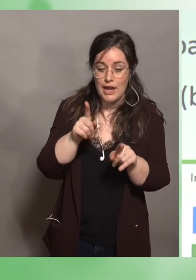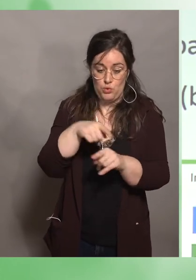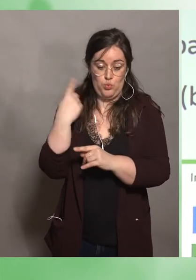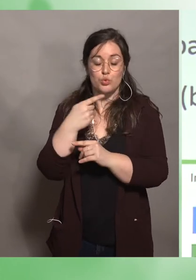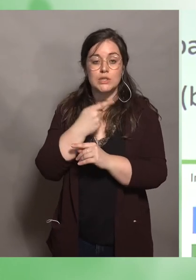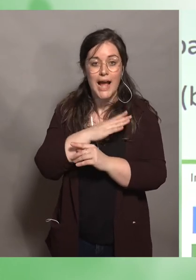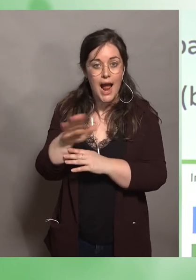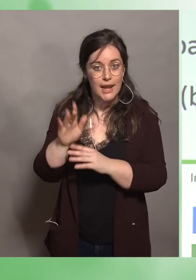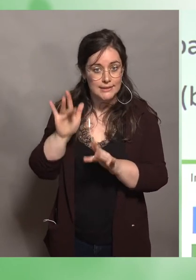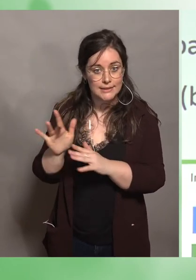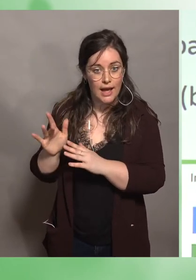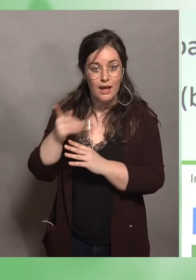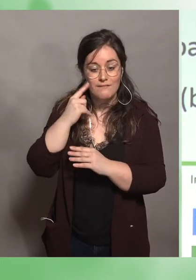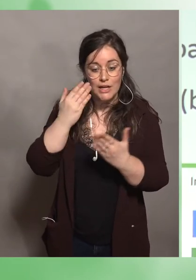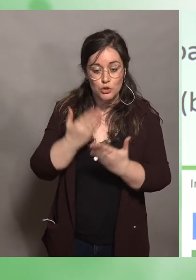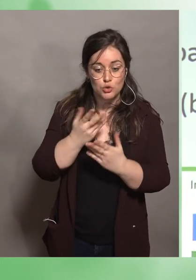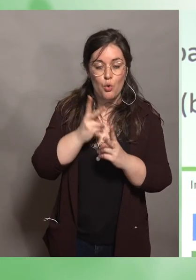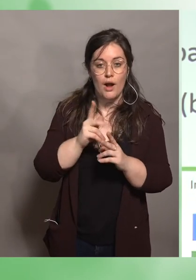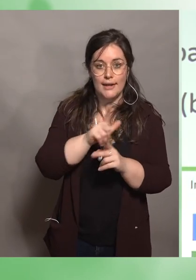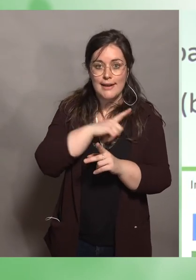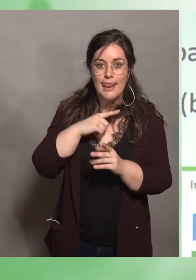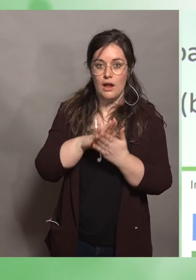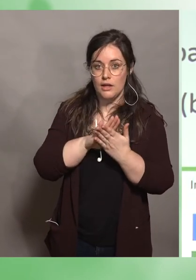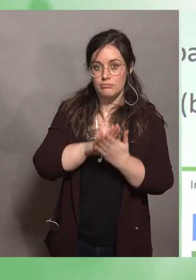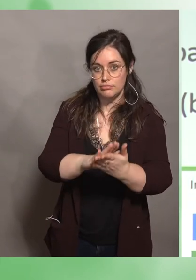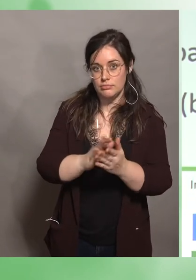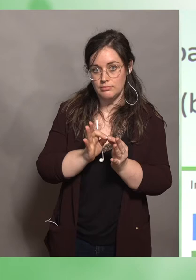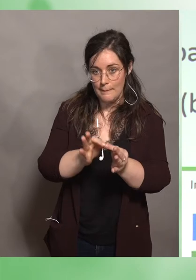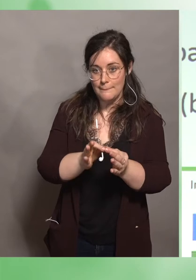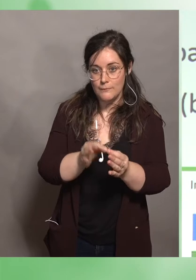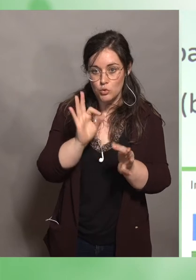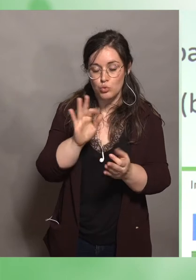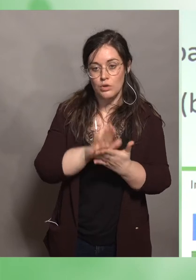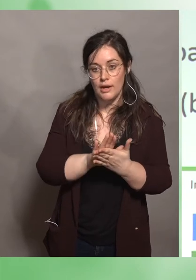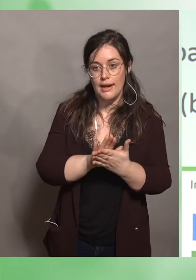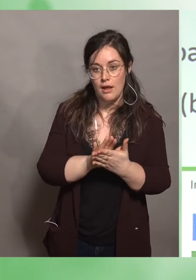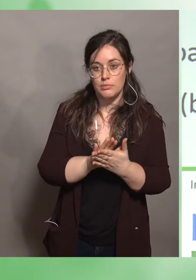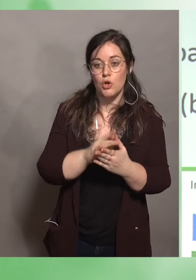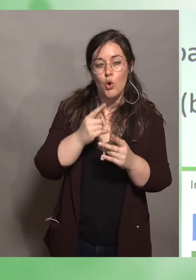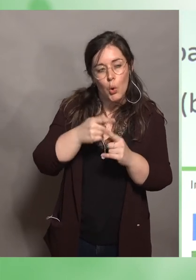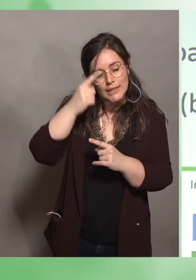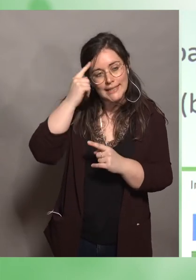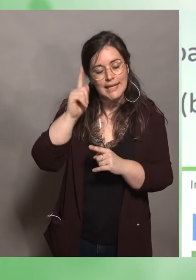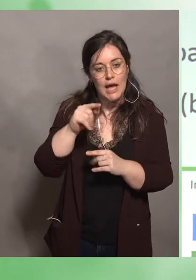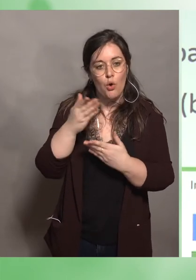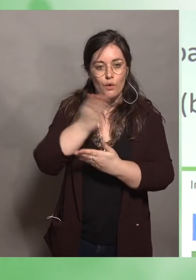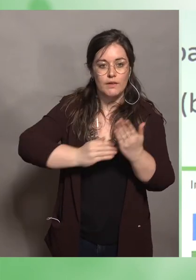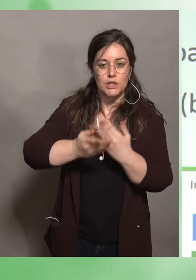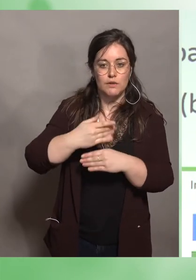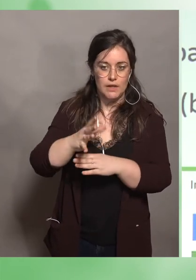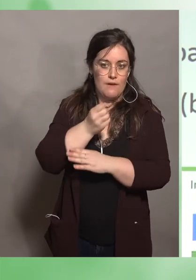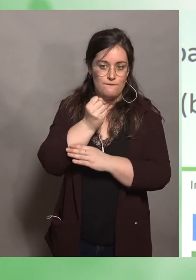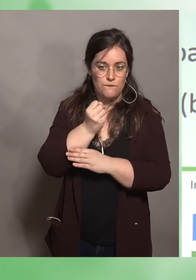alle, weil so kann das einfach nur langfristig gut funktionieren und denke ich auch mit wirtschaftlichem